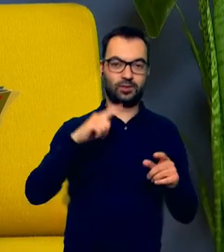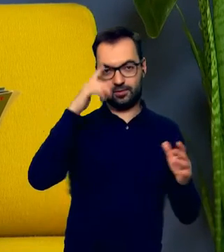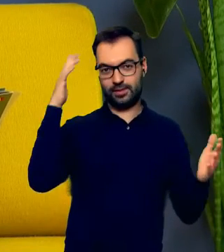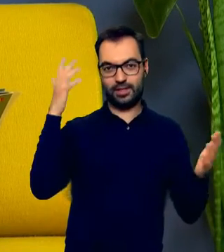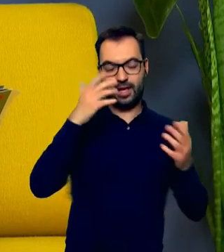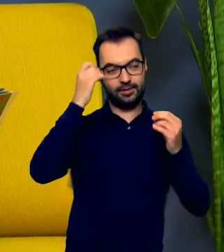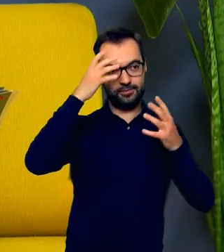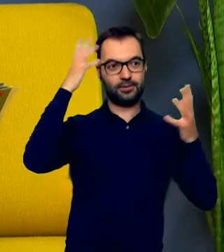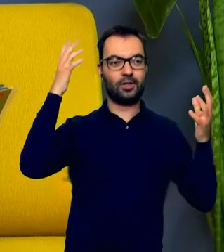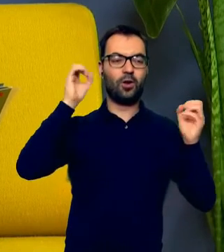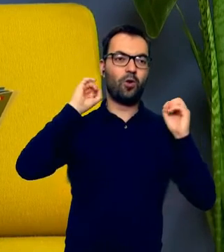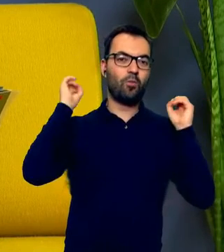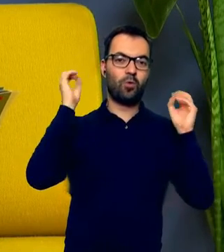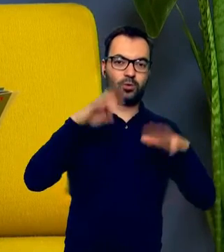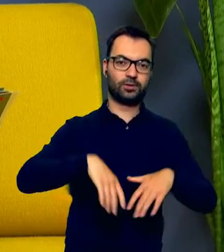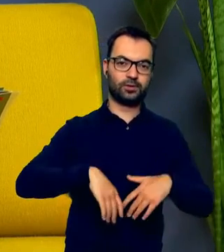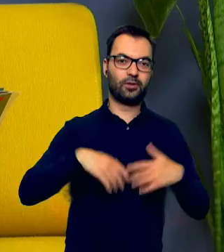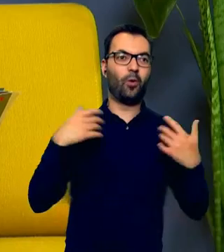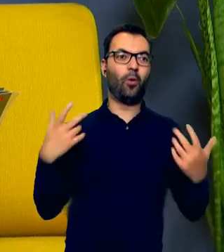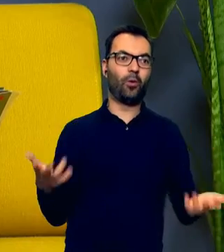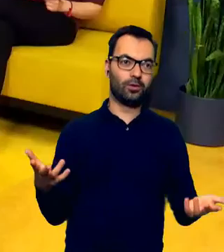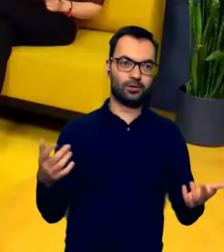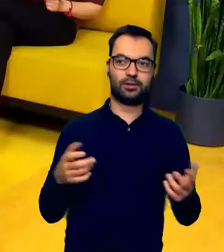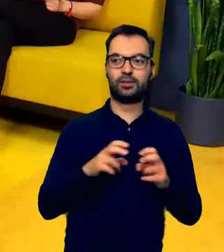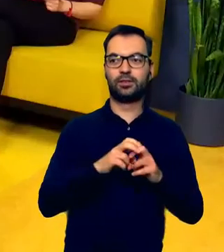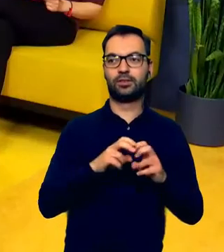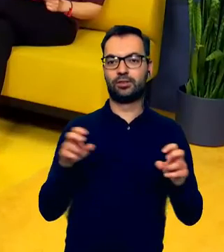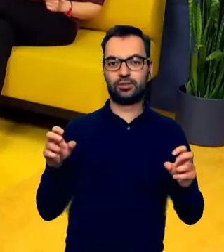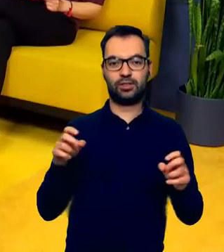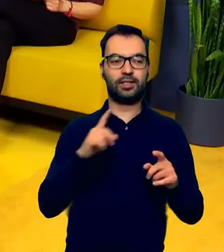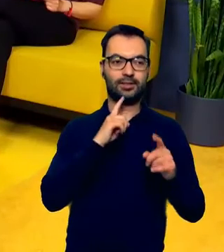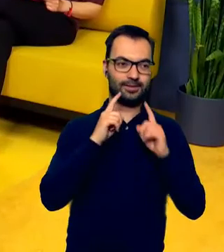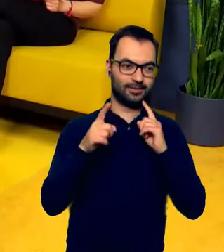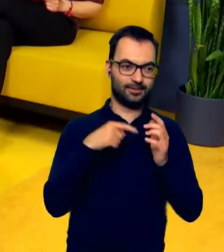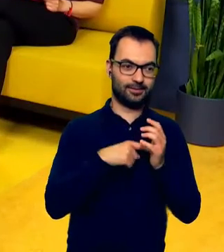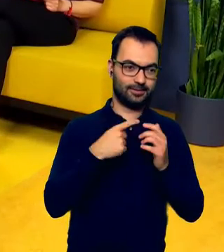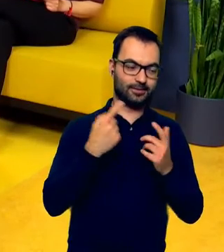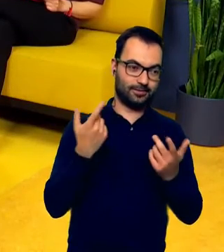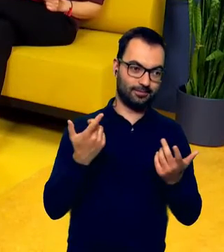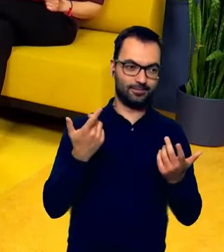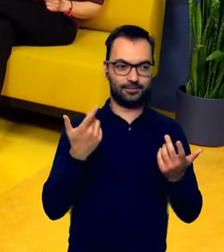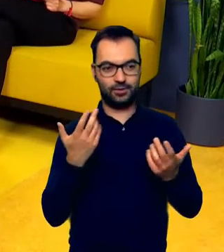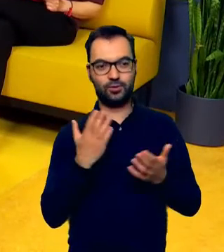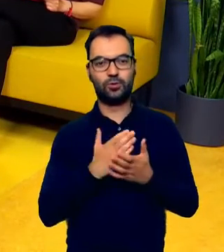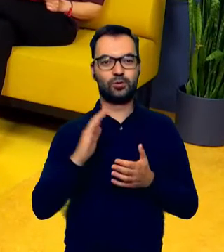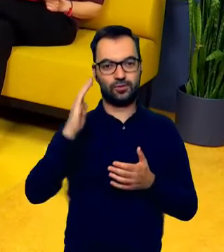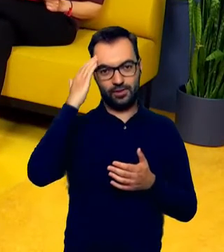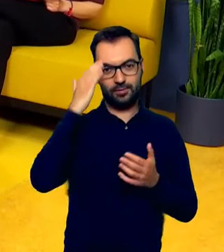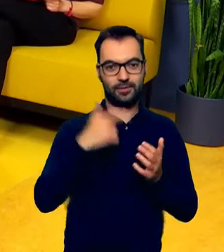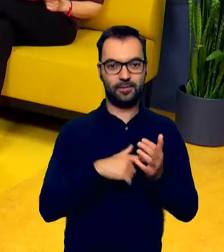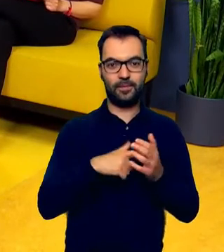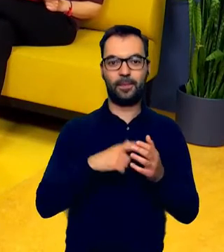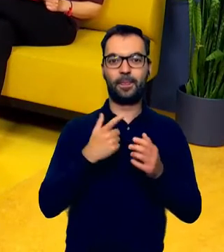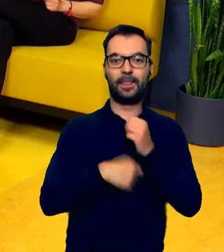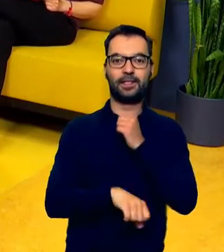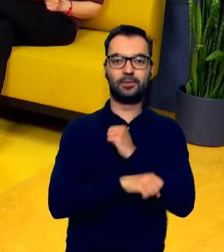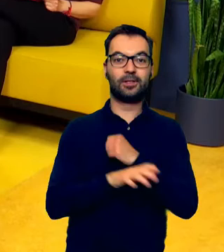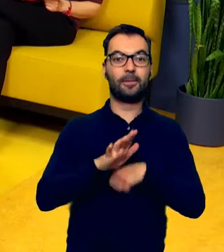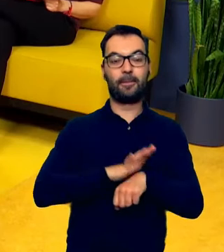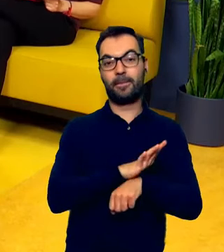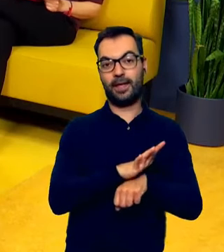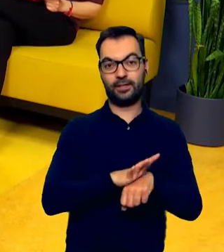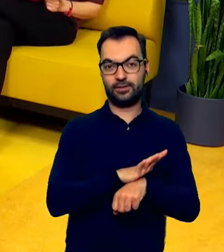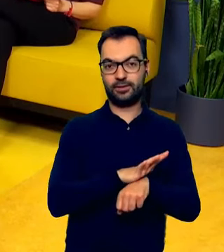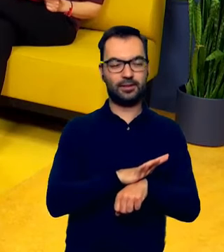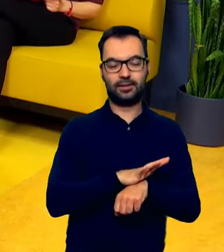takie oświecenie odpuszczenia. Tak. I Boże, ten czas, o którym mówimy cały czas, no to jakby już wiemy, że zamiast 5 godzin